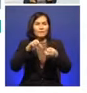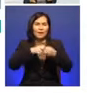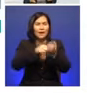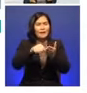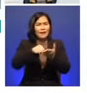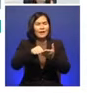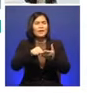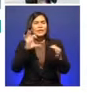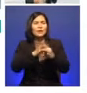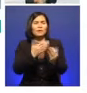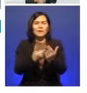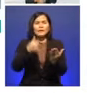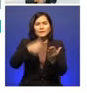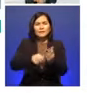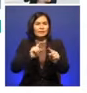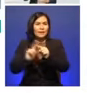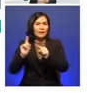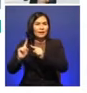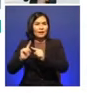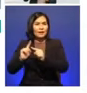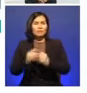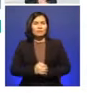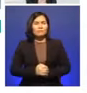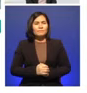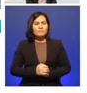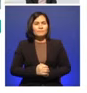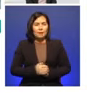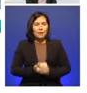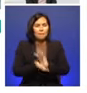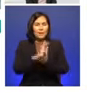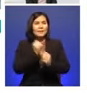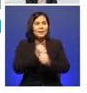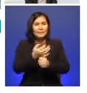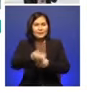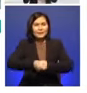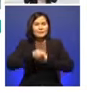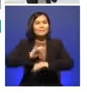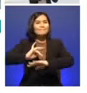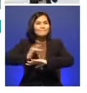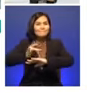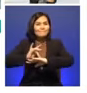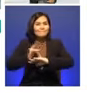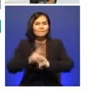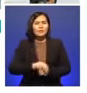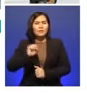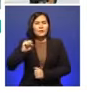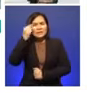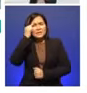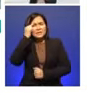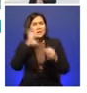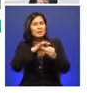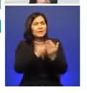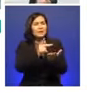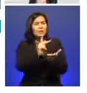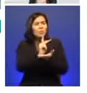หนี้แล้วก็กลับมาในแง่ของการทำเรื่องของเกษตรแบบอินทรีย์จริงๆสสไม่ได้มองเรื่องหนี้เนาะแต่ว่าไป